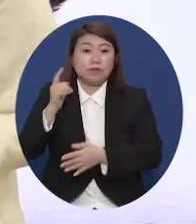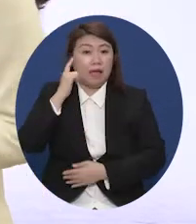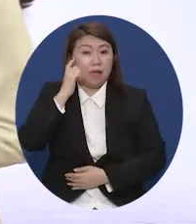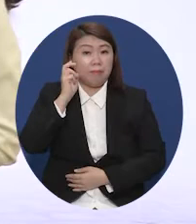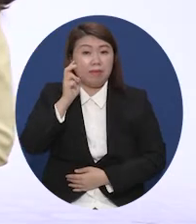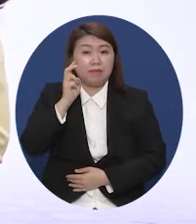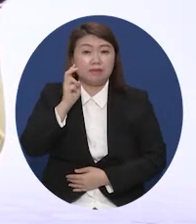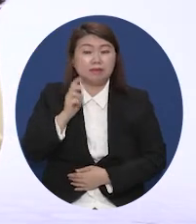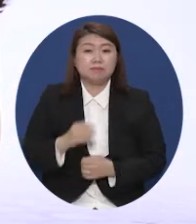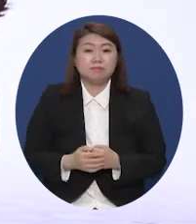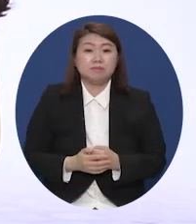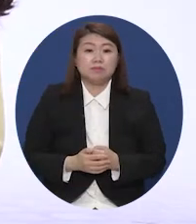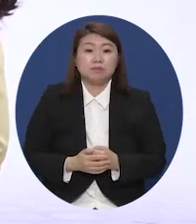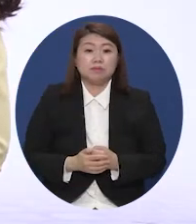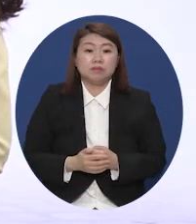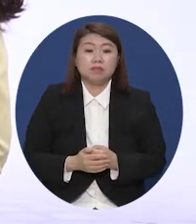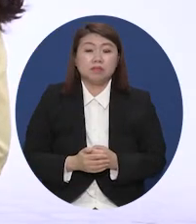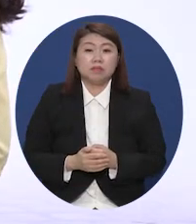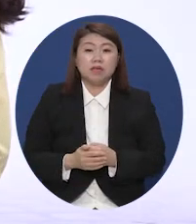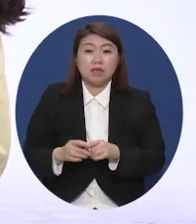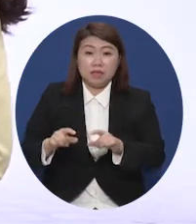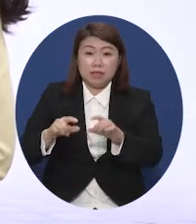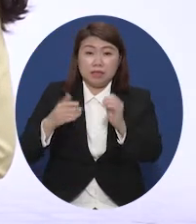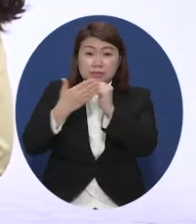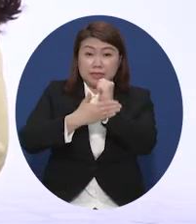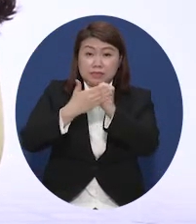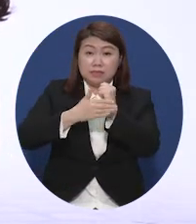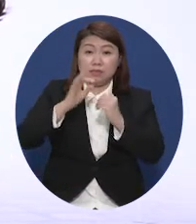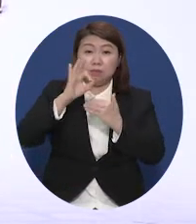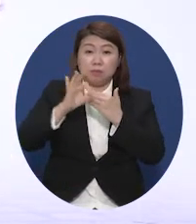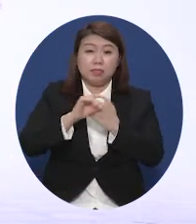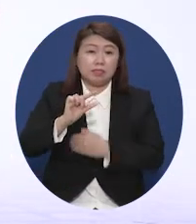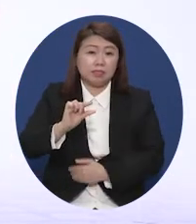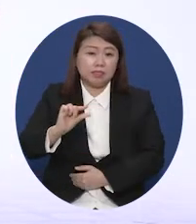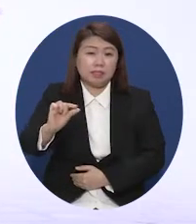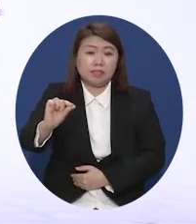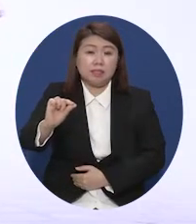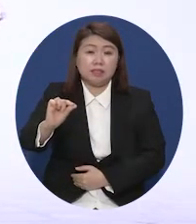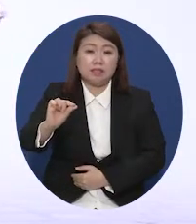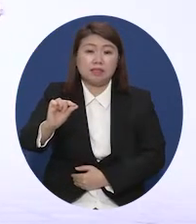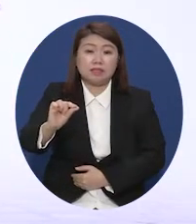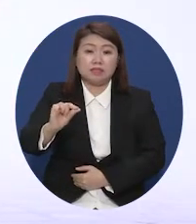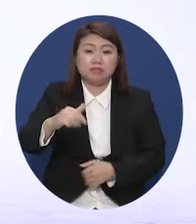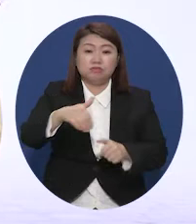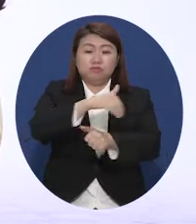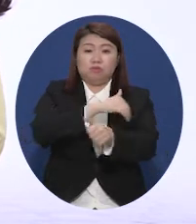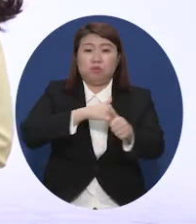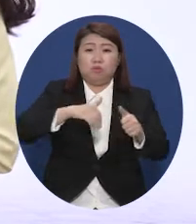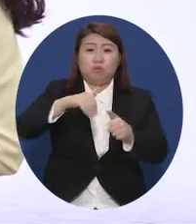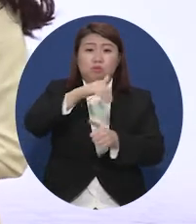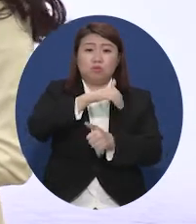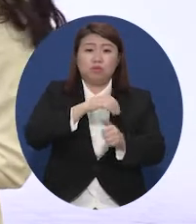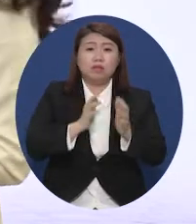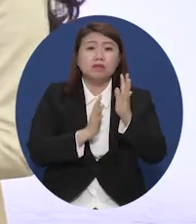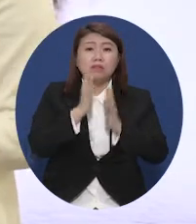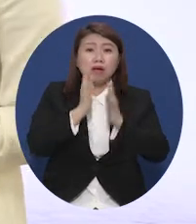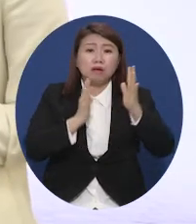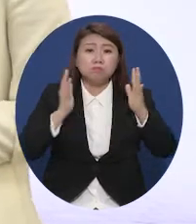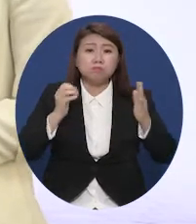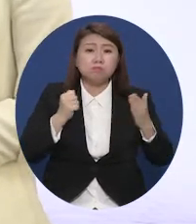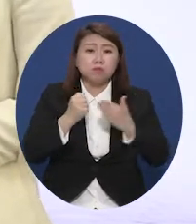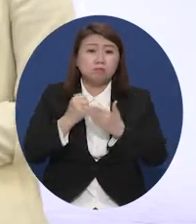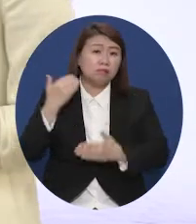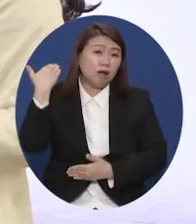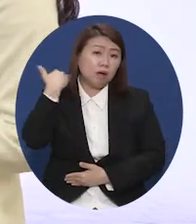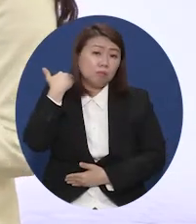여기 지금 우리가 라단태 일부를 보고 있는 거예요 아주 높은 피라미드는 보이지만 그 옆에 주변에는 아무것도